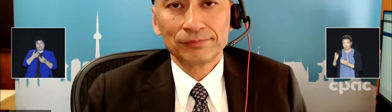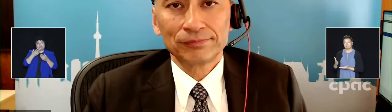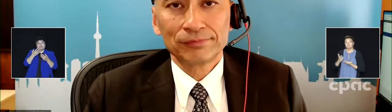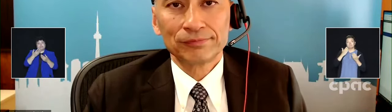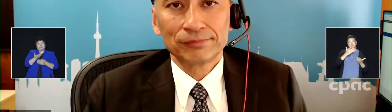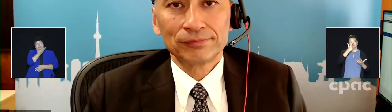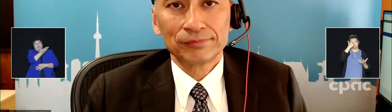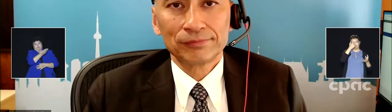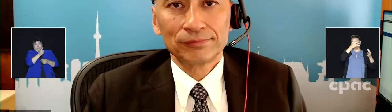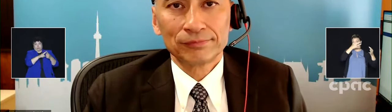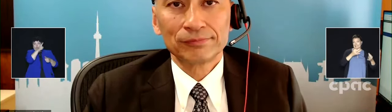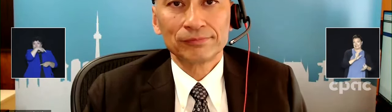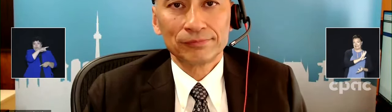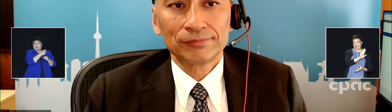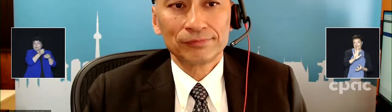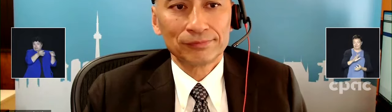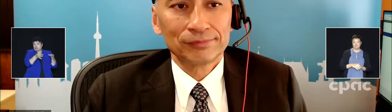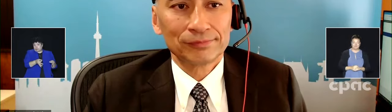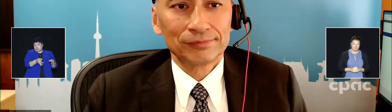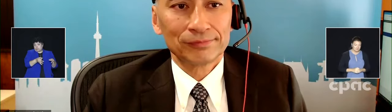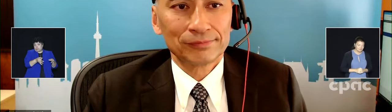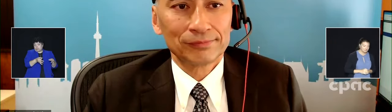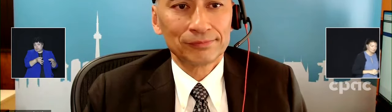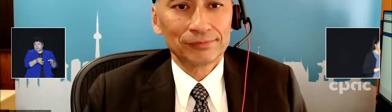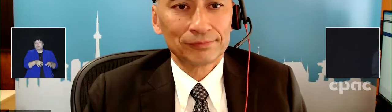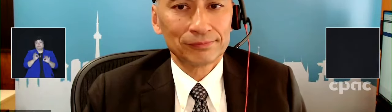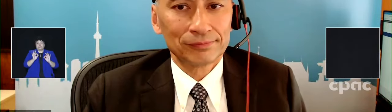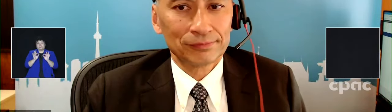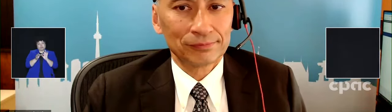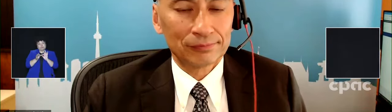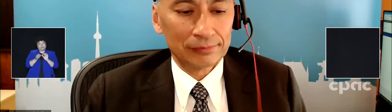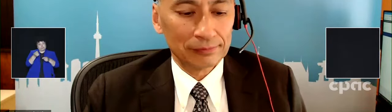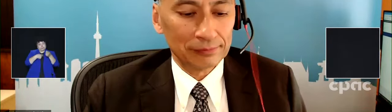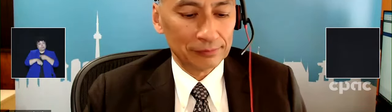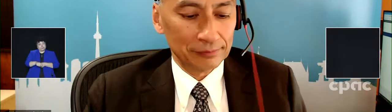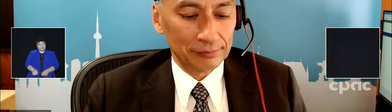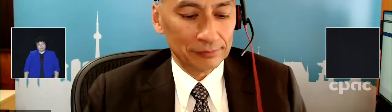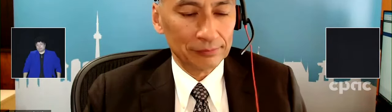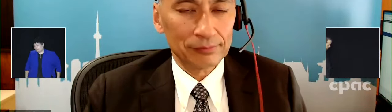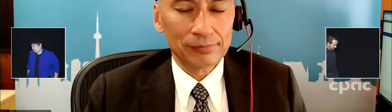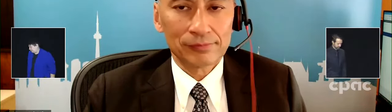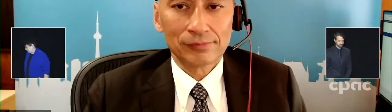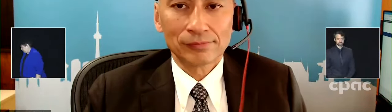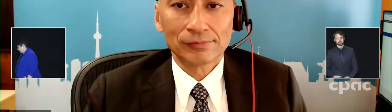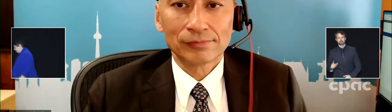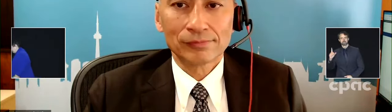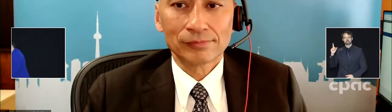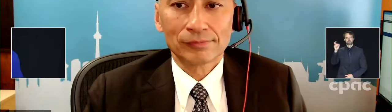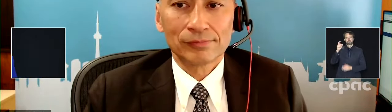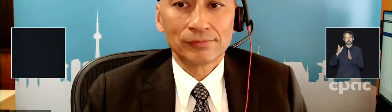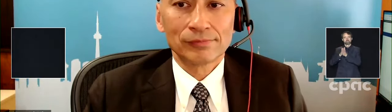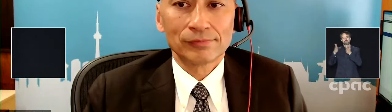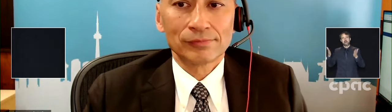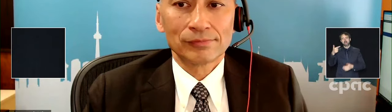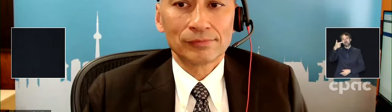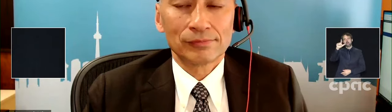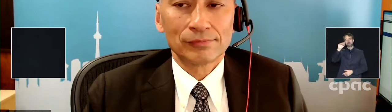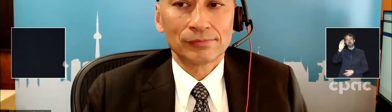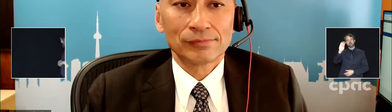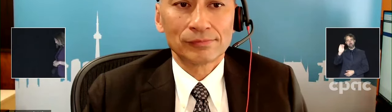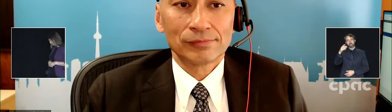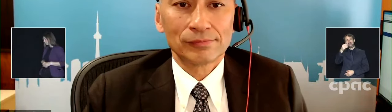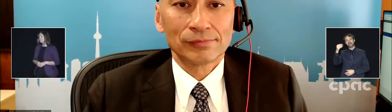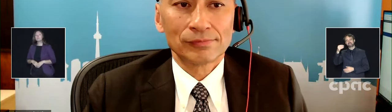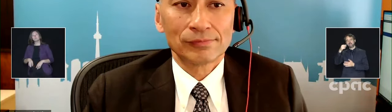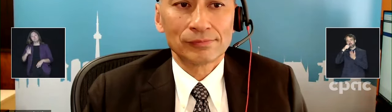Masha McLeod de Globe and Mail. Good morning. Thanks for taking our questions. I come across some